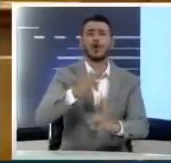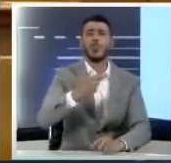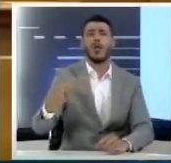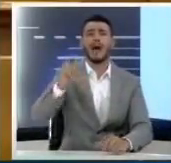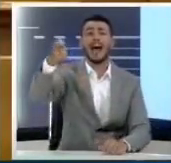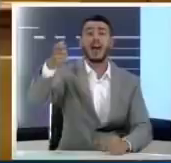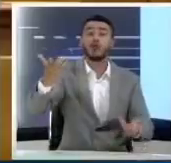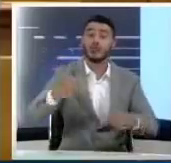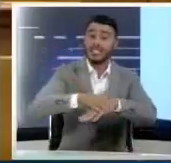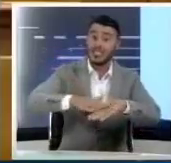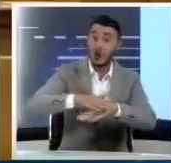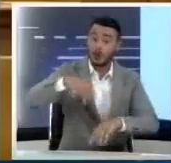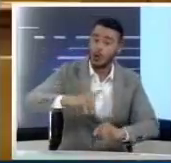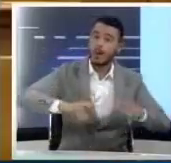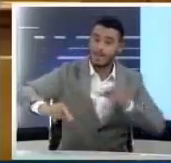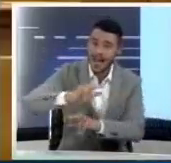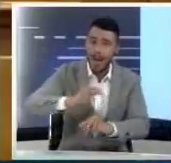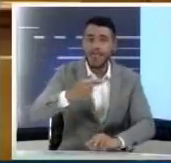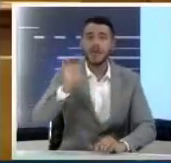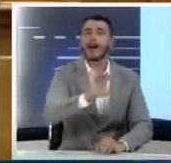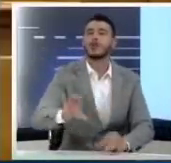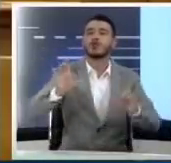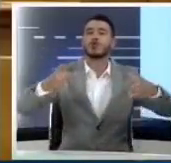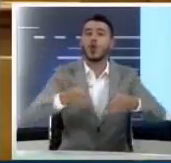χρέος. Πώς κρίνουμε αυτή τη συμφωνία?